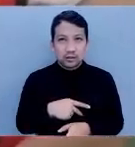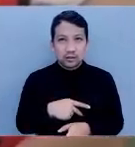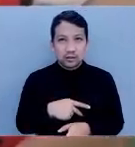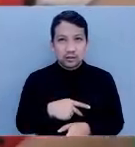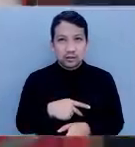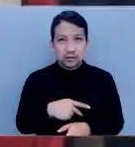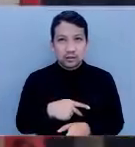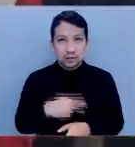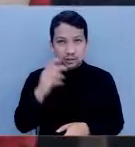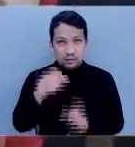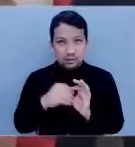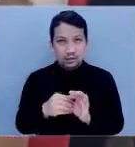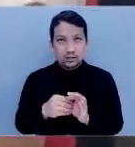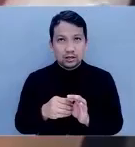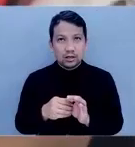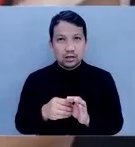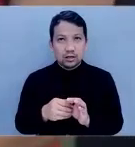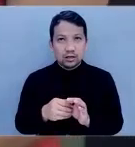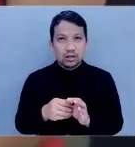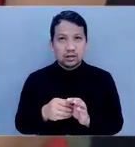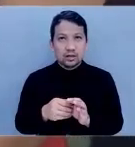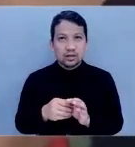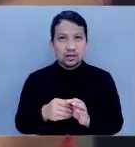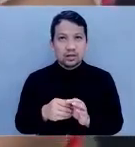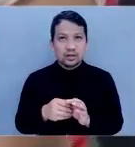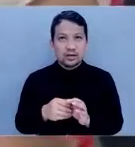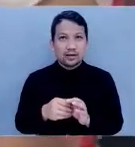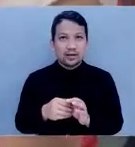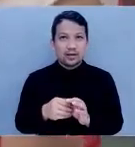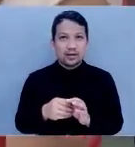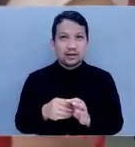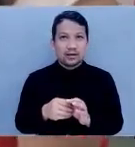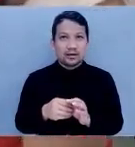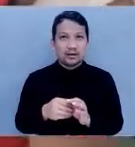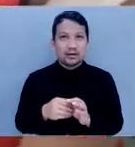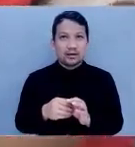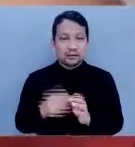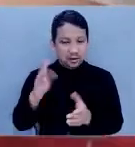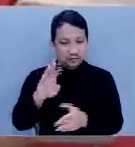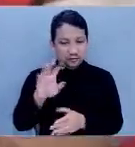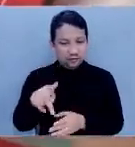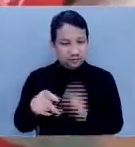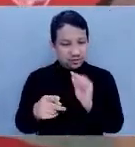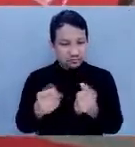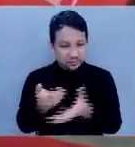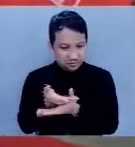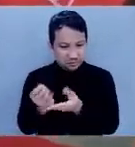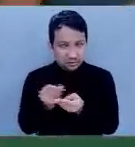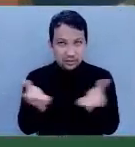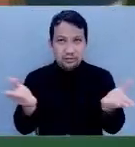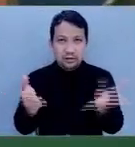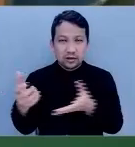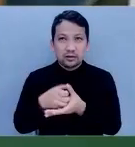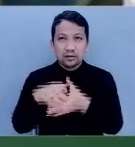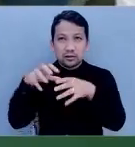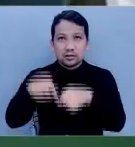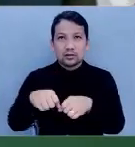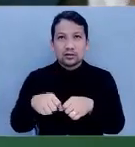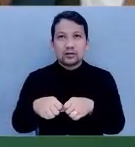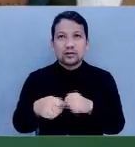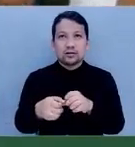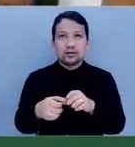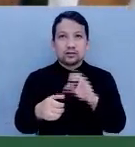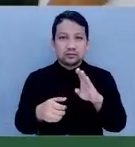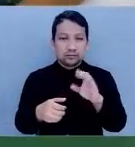41,000 sako ng smuggled rice sa ilang benepisyaryo ng for pce mga nasabat yan na Kontrabando ng